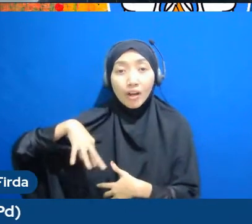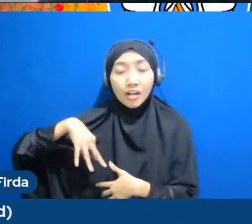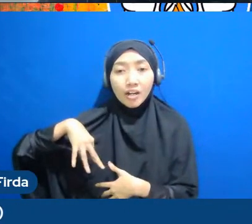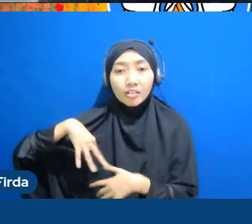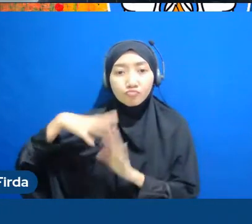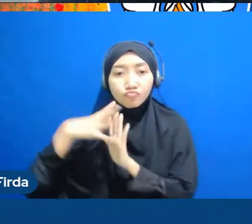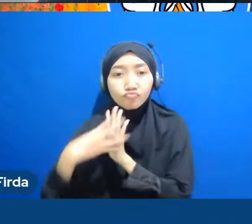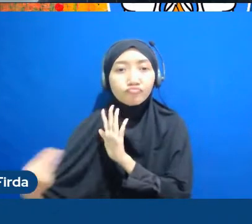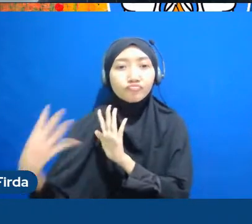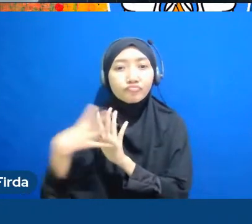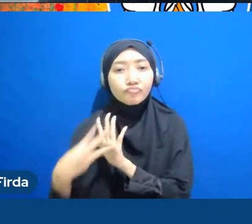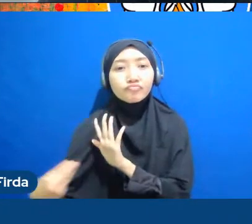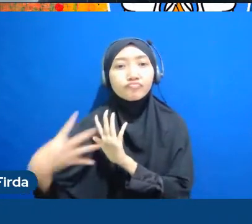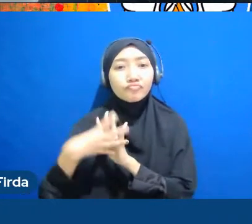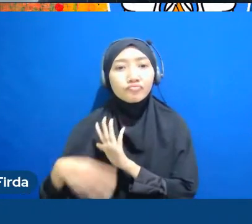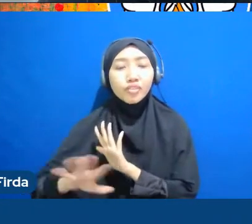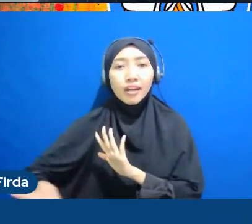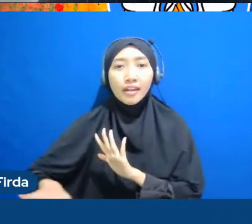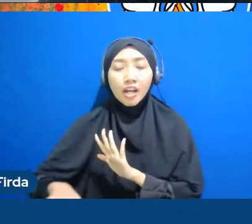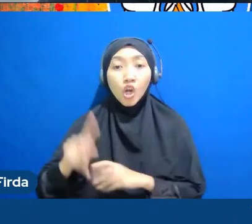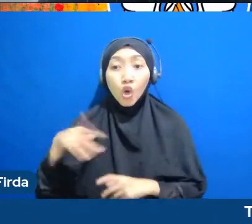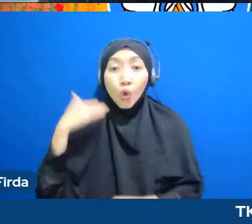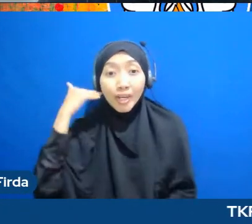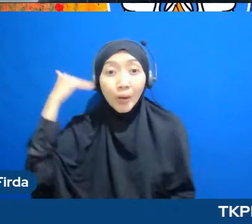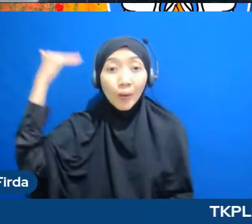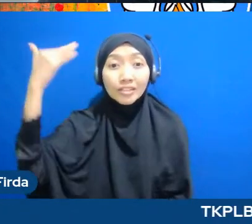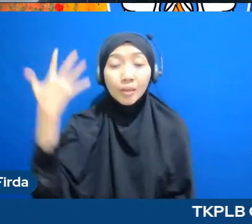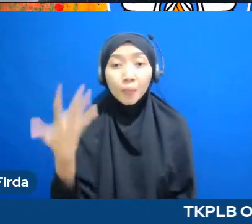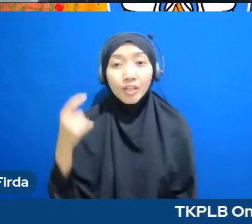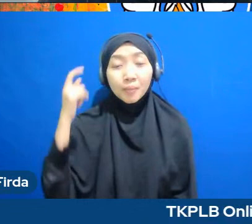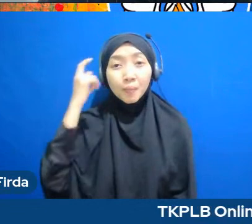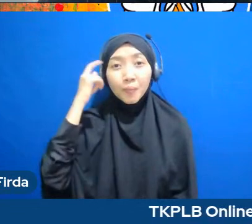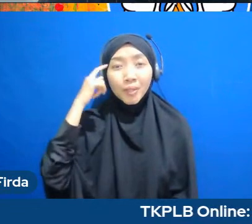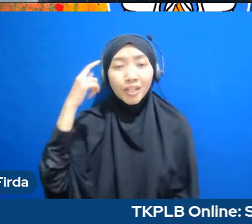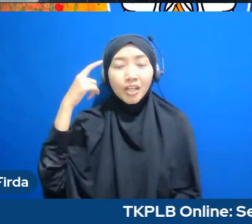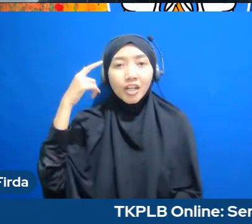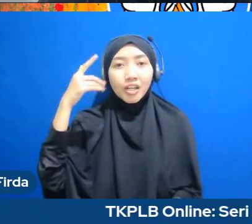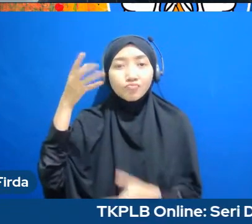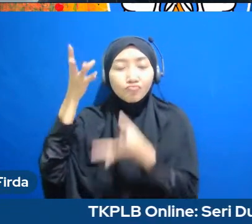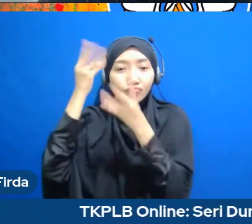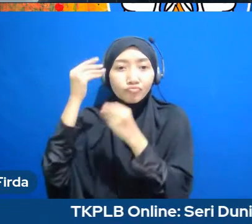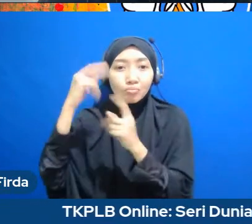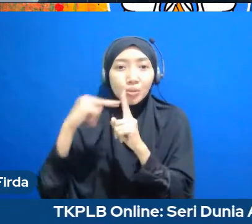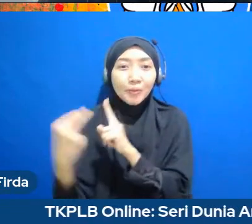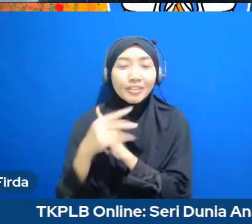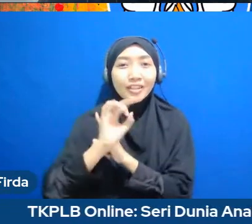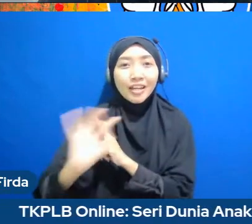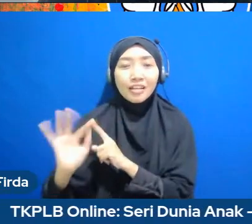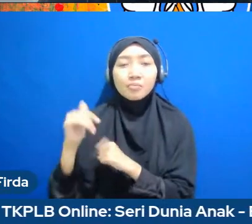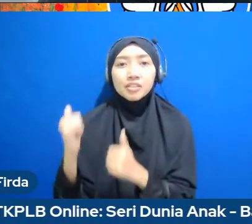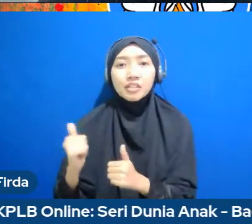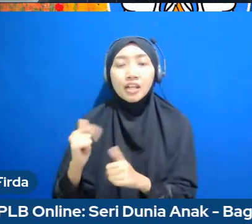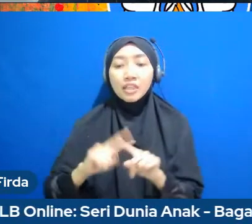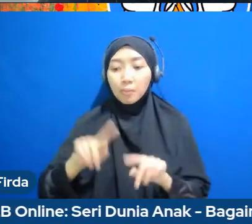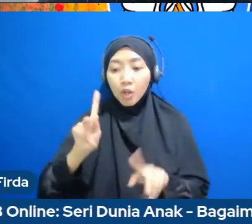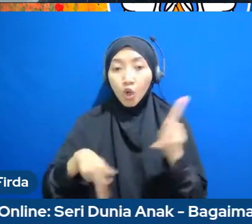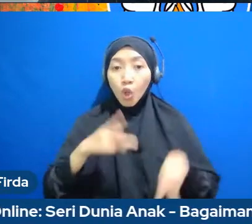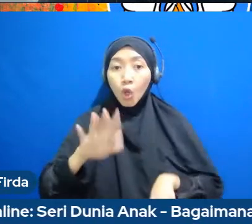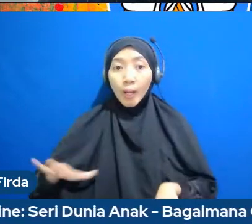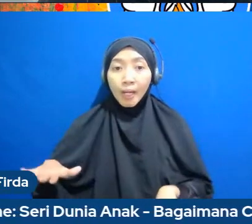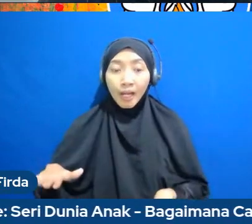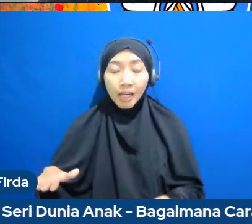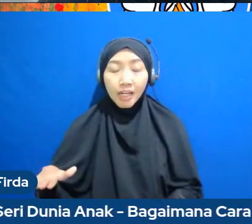akan ditiru sama anak. Tapi kalau dia udah dewasa, mungkin dia punya pengetahuan dari luar ya, masukan. Iya. Tapi kalau anak-anak itu kan